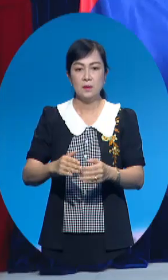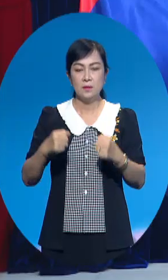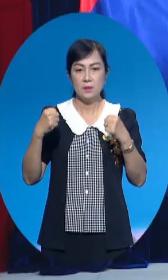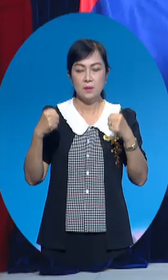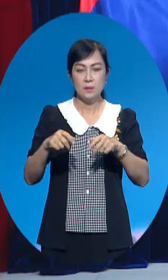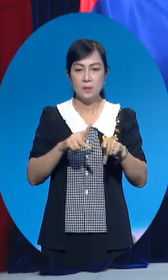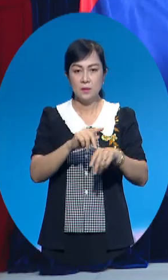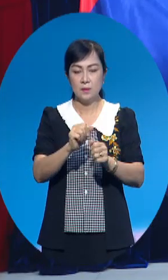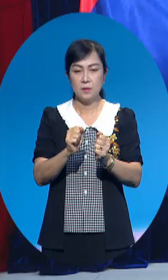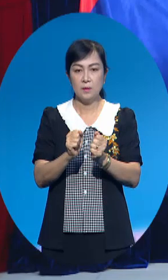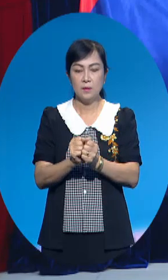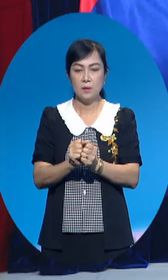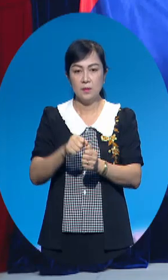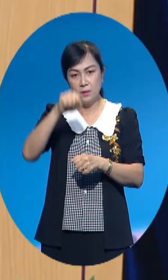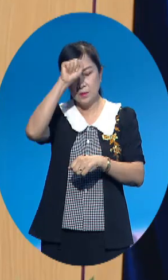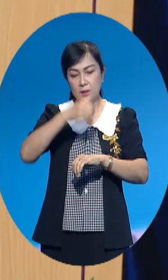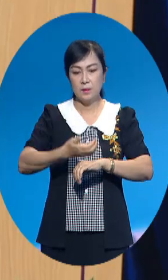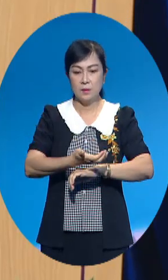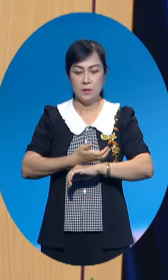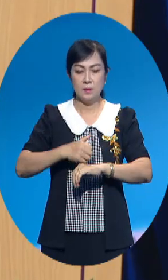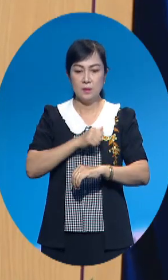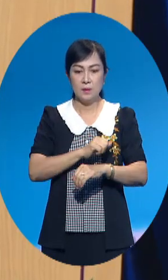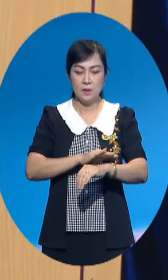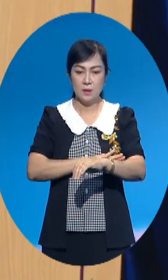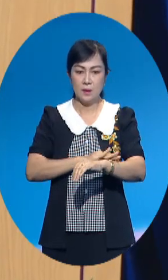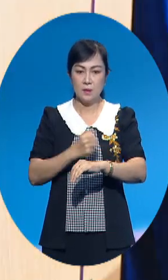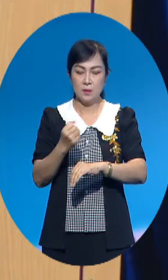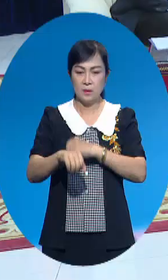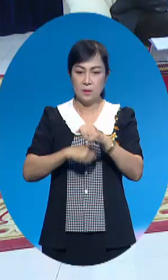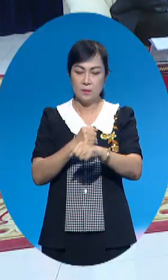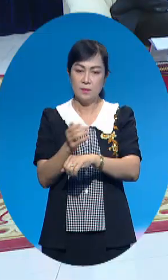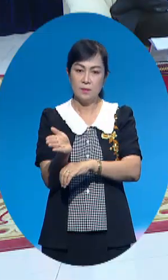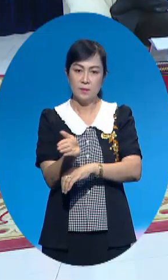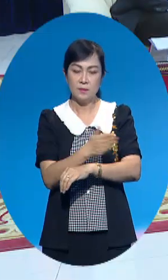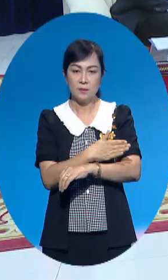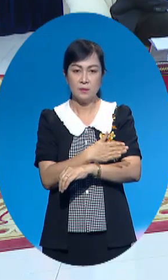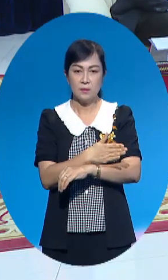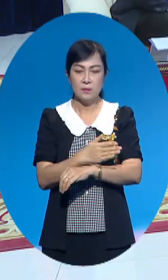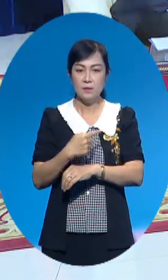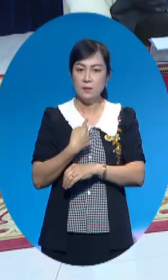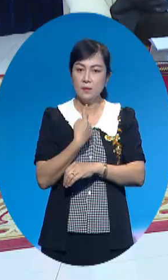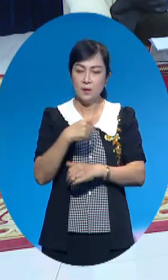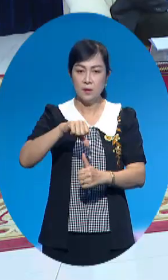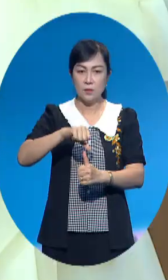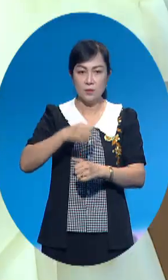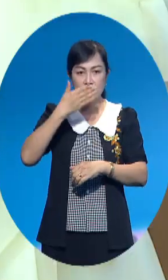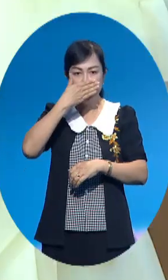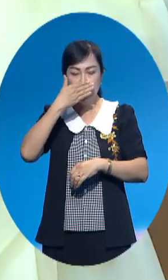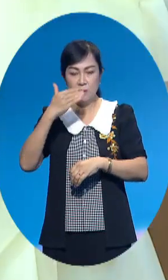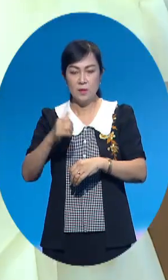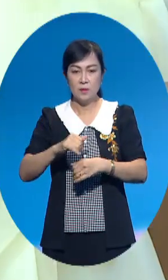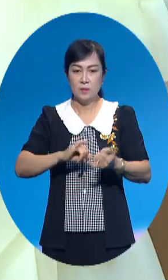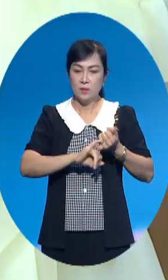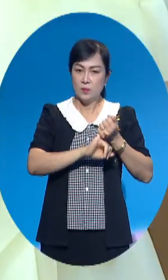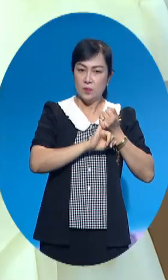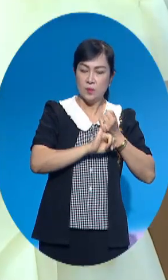thành tựu kinh tế xã hội mà đảng nhà nước và nhân dân Lào đạt được trong những năm vừa qua đồng thời nhấn mạnh mối quan hệ đặc biệt thủy chung